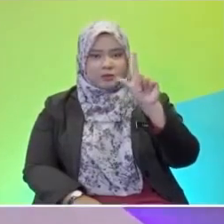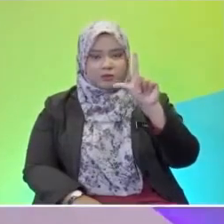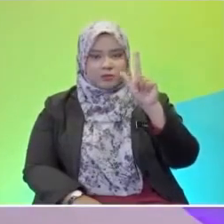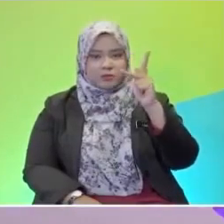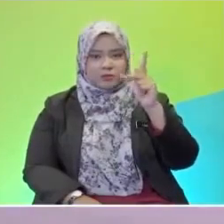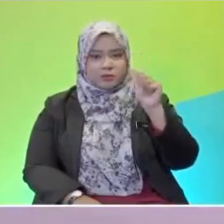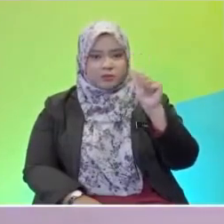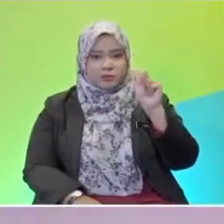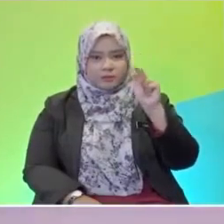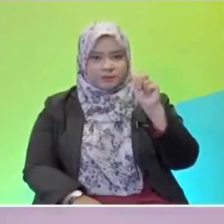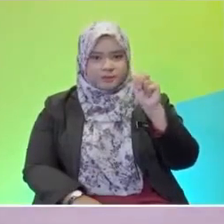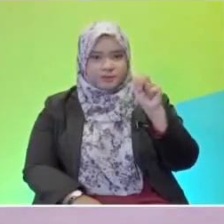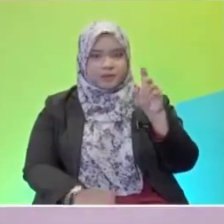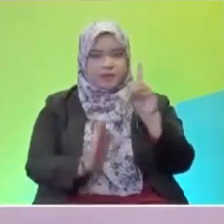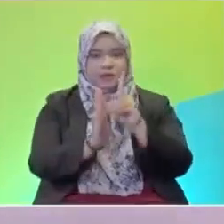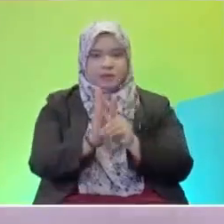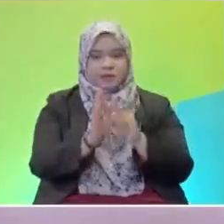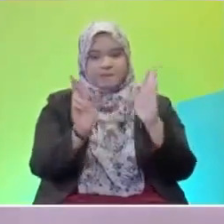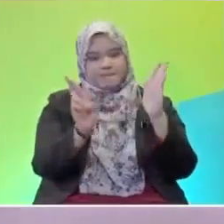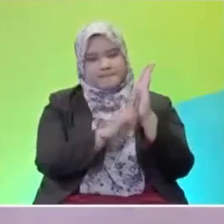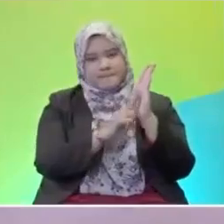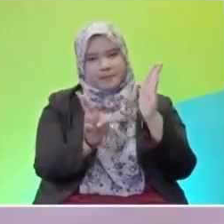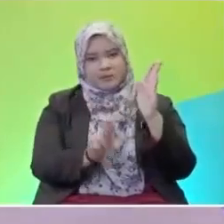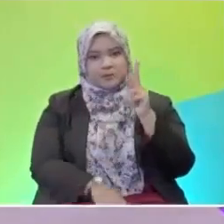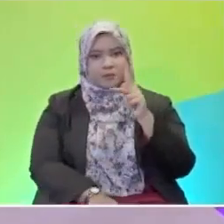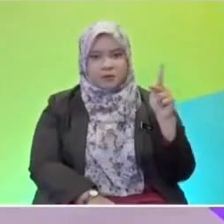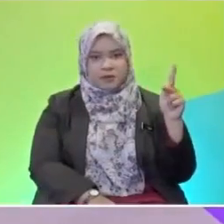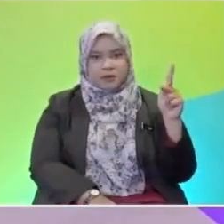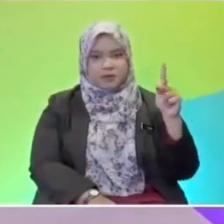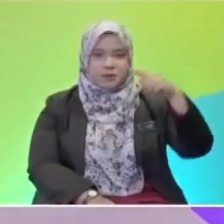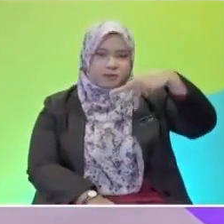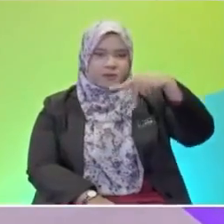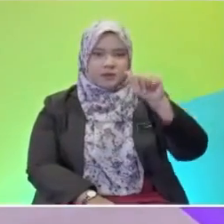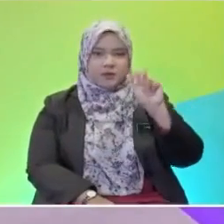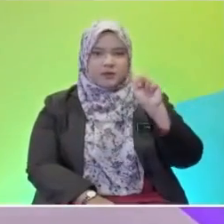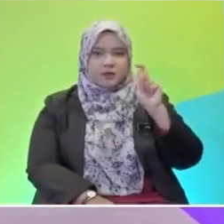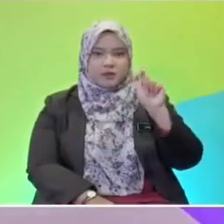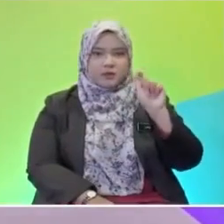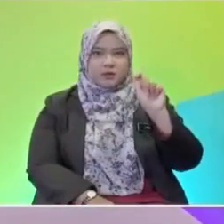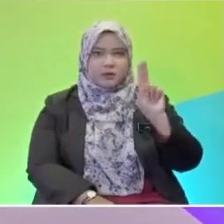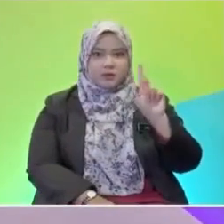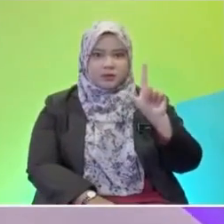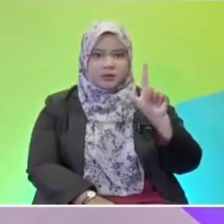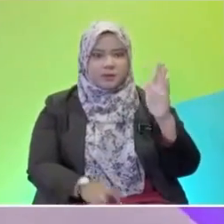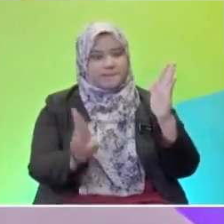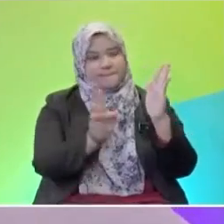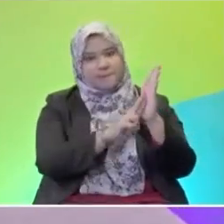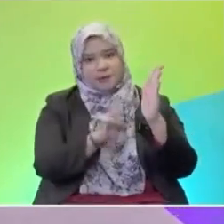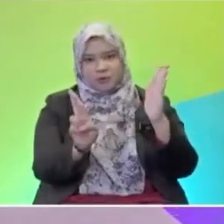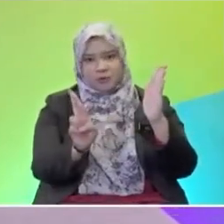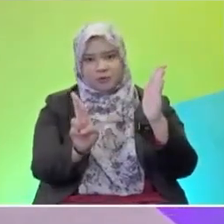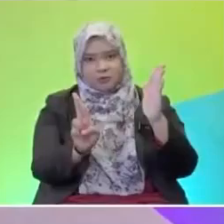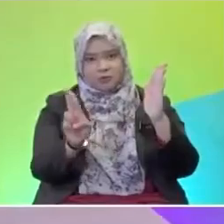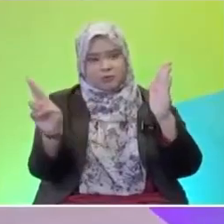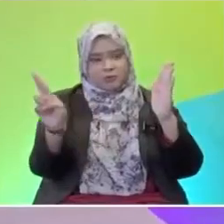bawakan khas satu alat yang dinamakan sebagai periskop yang ini merupakan hasil kerja murid saya